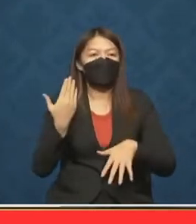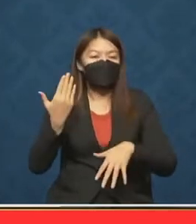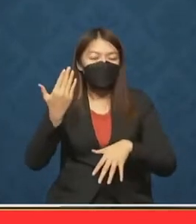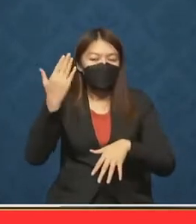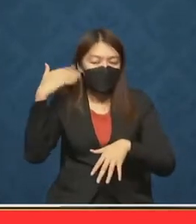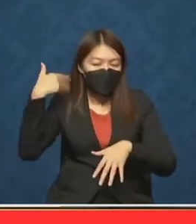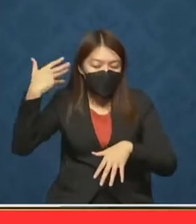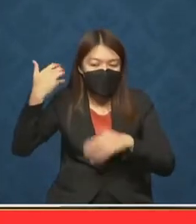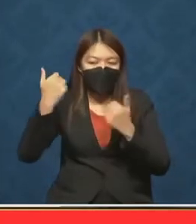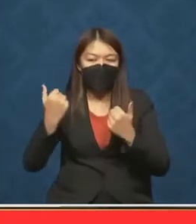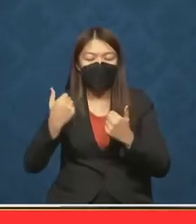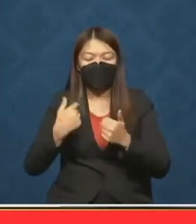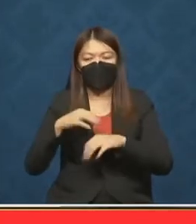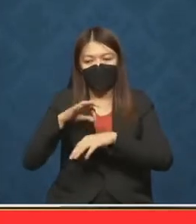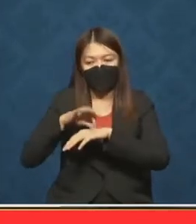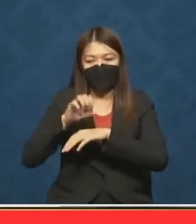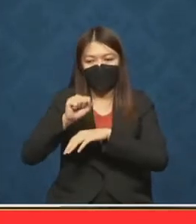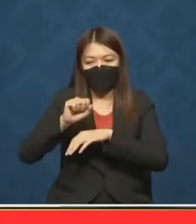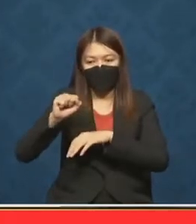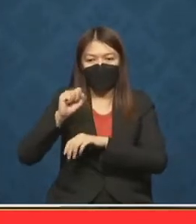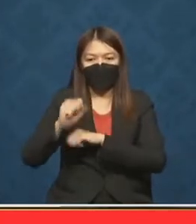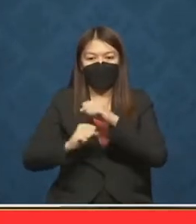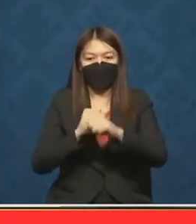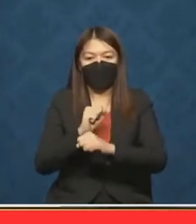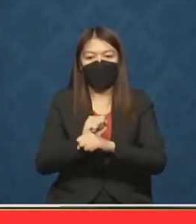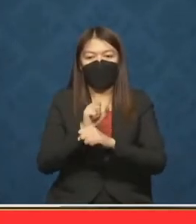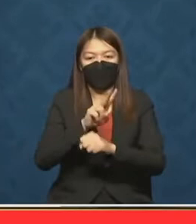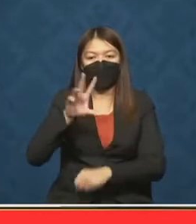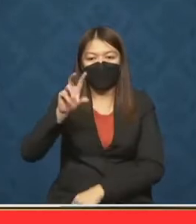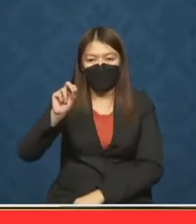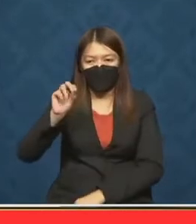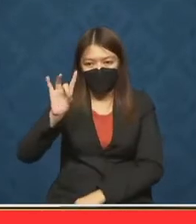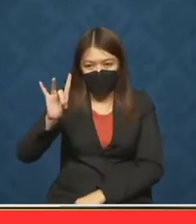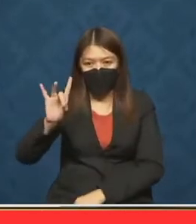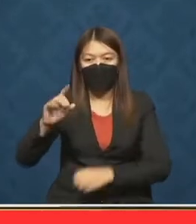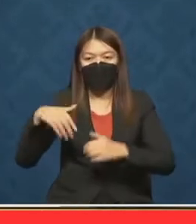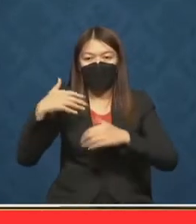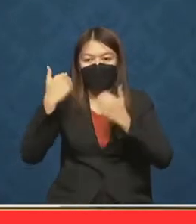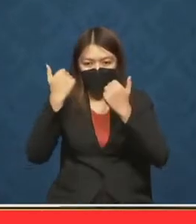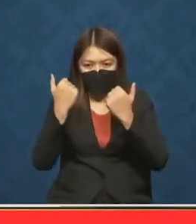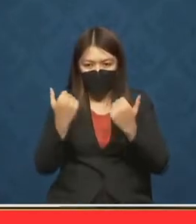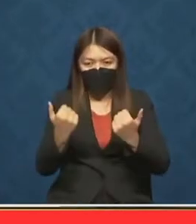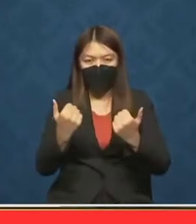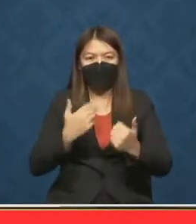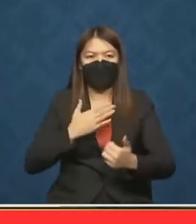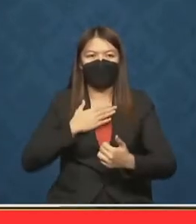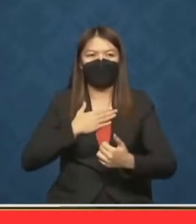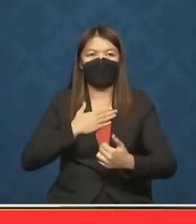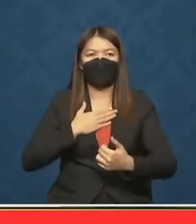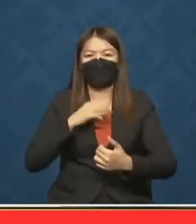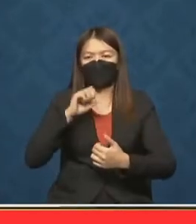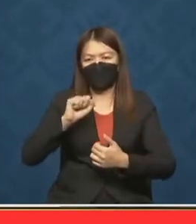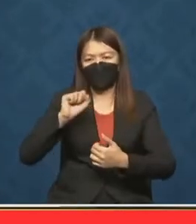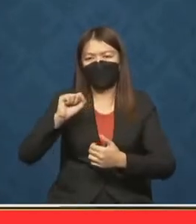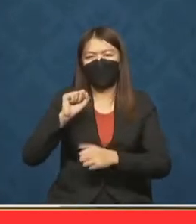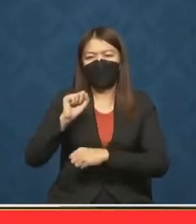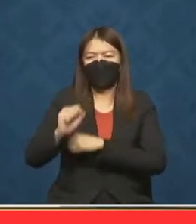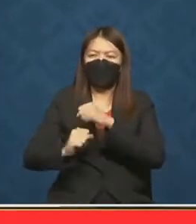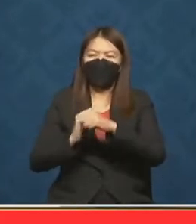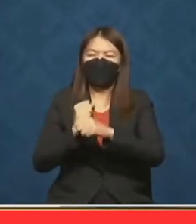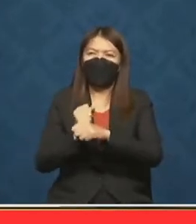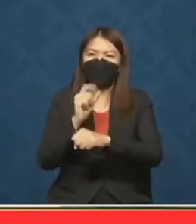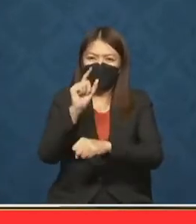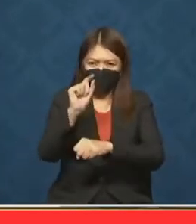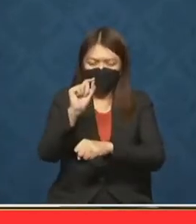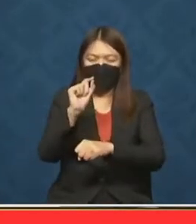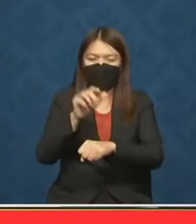ลสดรนับตั้งแต่ปี 2538จนถงปจจุบันนี้ผมเป็นผู้แทนมากวา 20 ปีท่